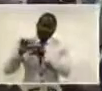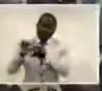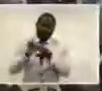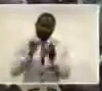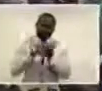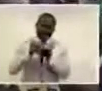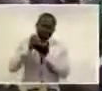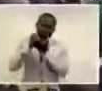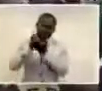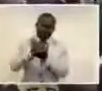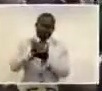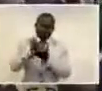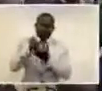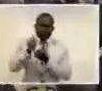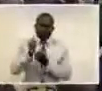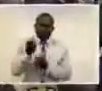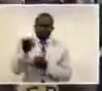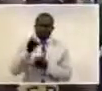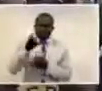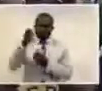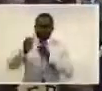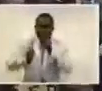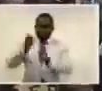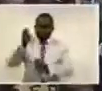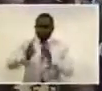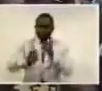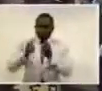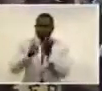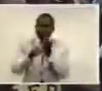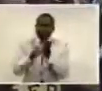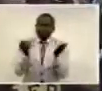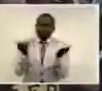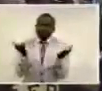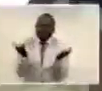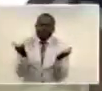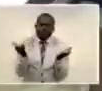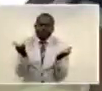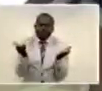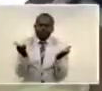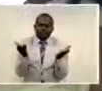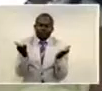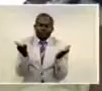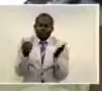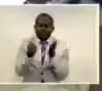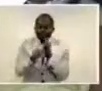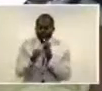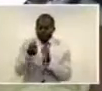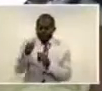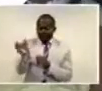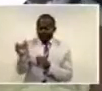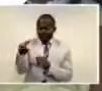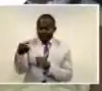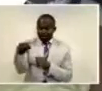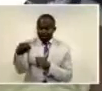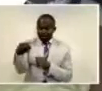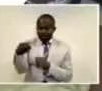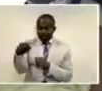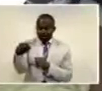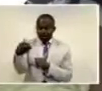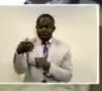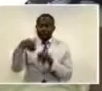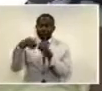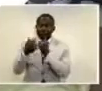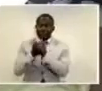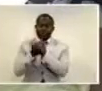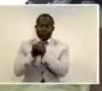twanafashije abatwara amata ikibazo ni iki rero bagera ku kibazo ikibazo izi koperative za